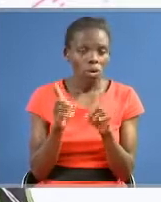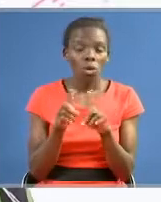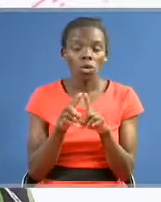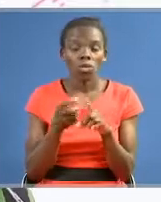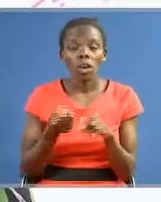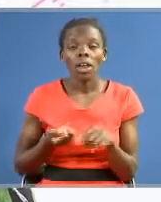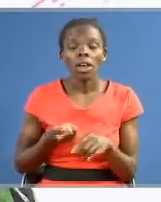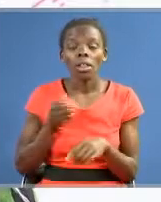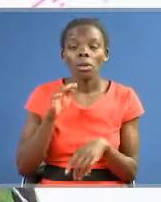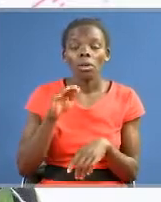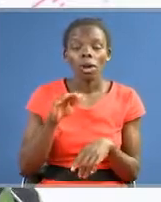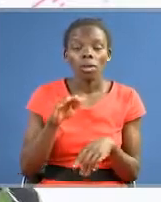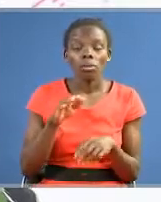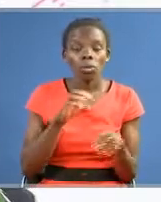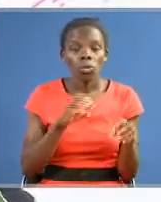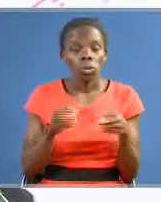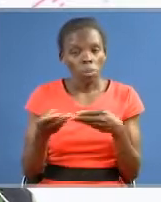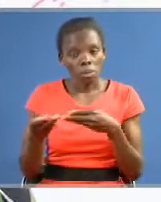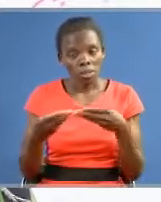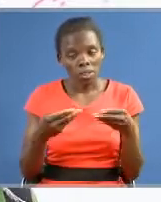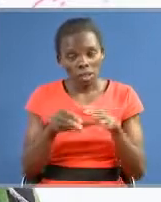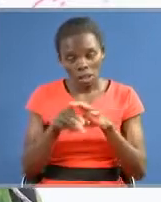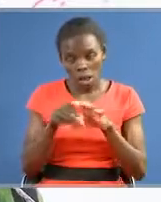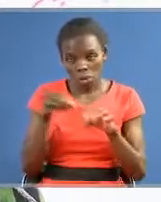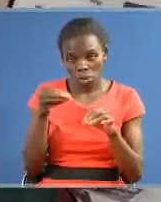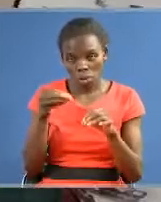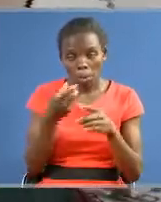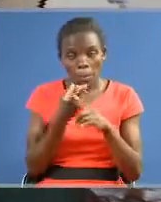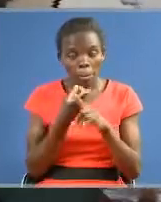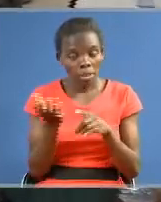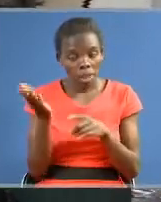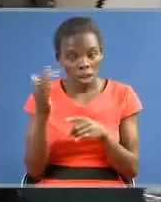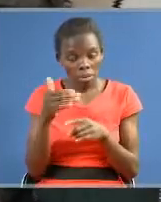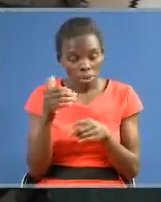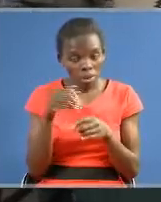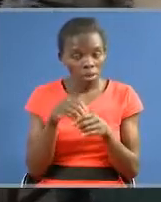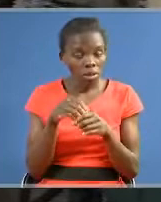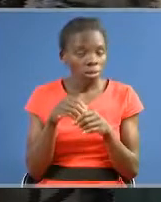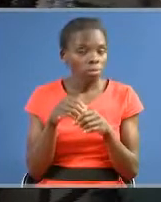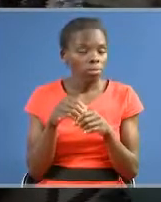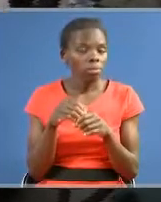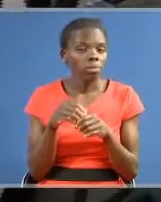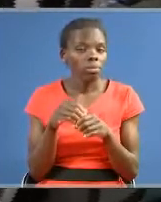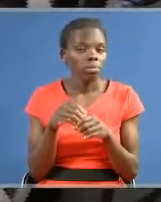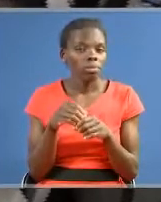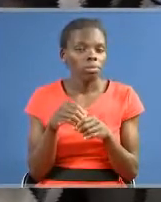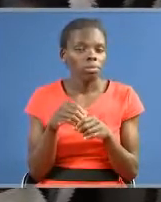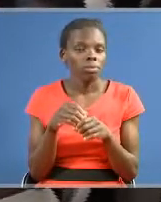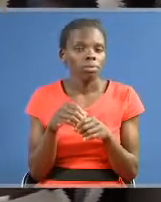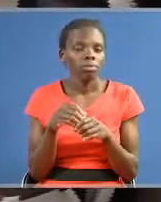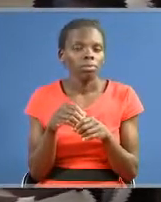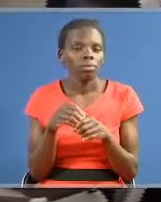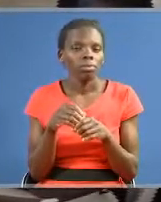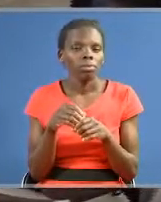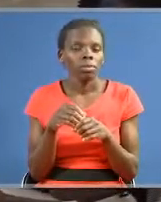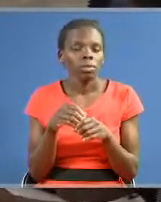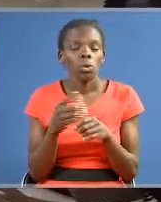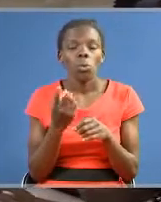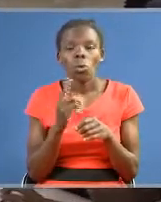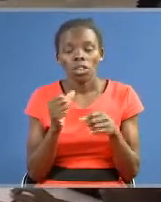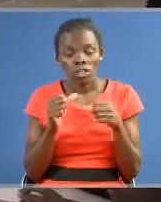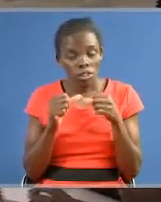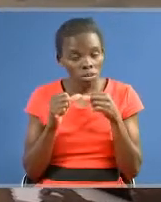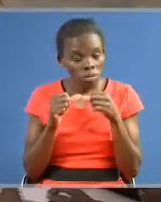mwingine anafanya biashara nje, lakini pia akikuja kwa nyumbani, anafanya kazi. Anashikilia kuwa kuna mikakati kabambe ambayo